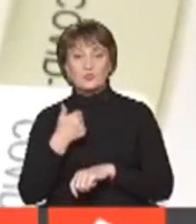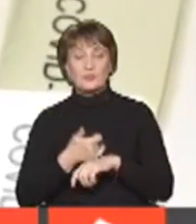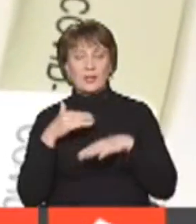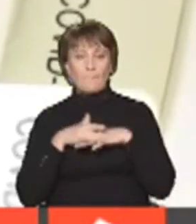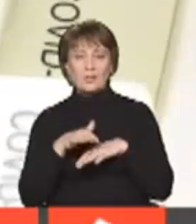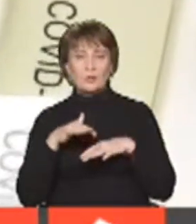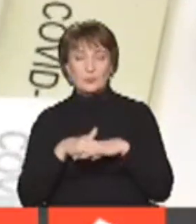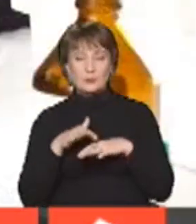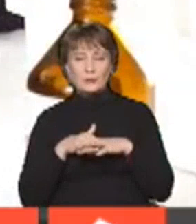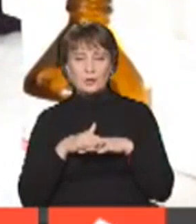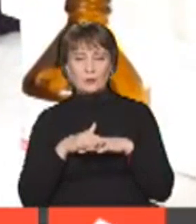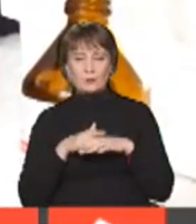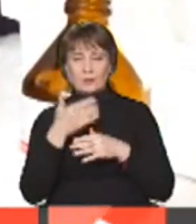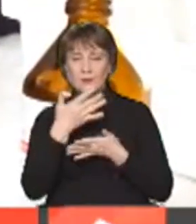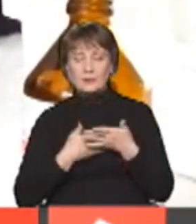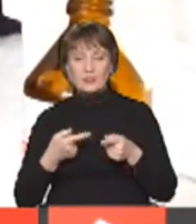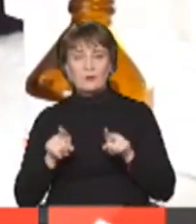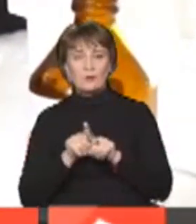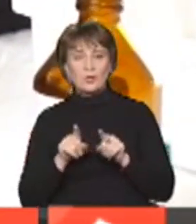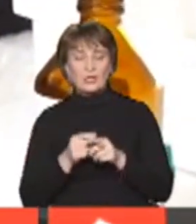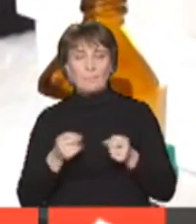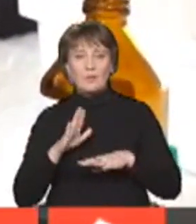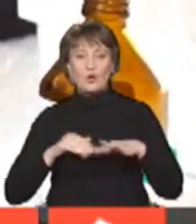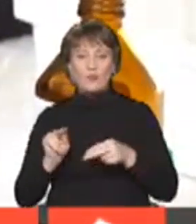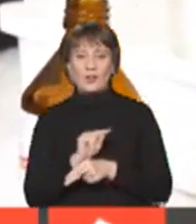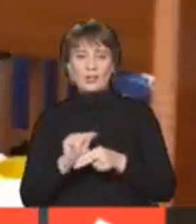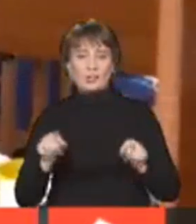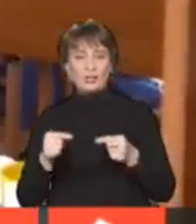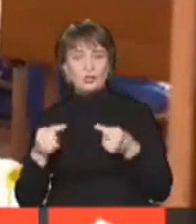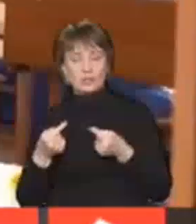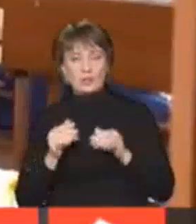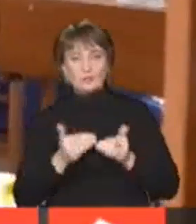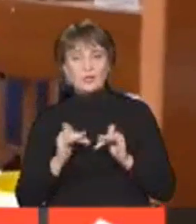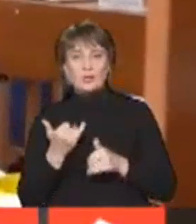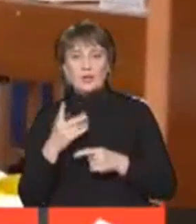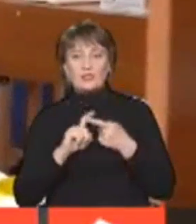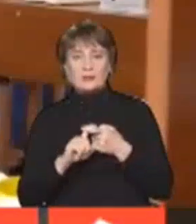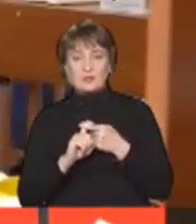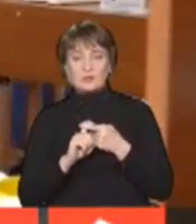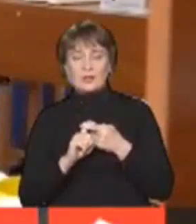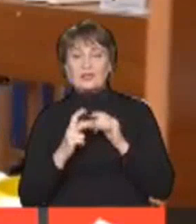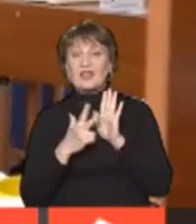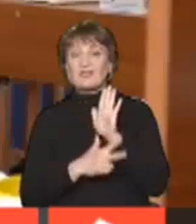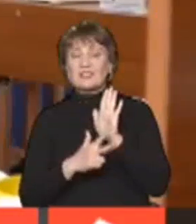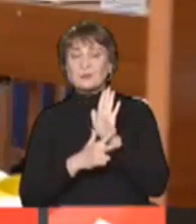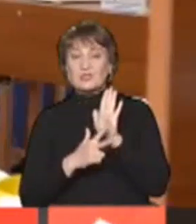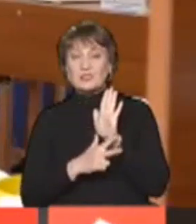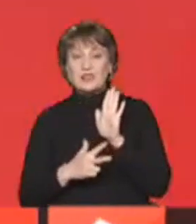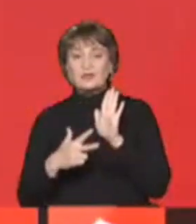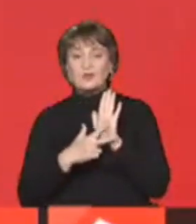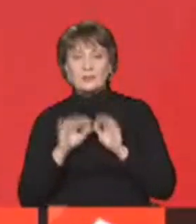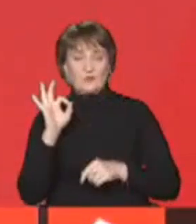математичному моделюванні. Воно показало, що такий профілактичний спосіб зменшує кількість заражень на 88%.